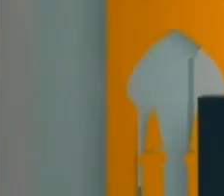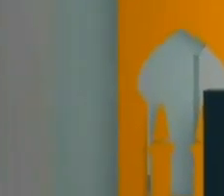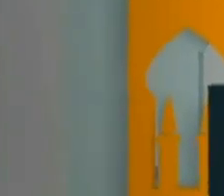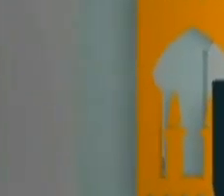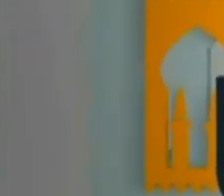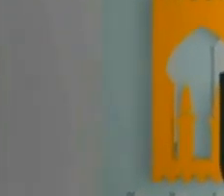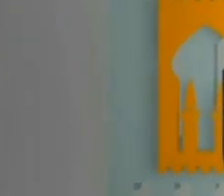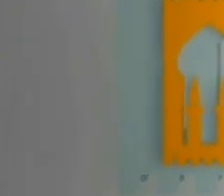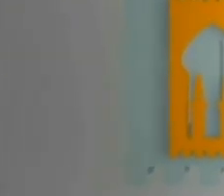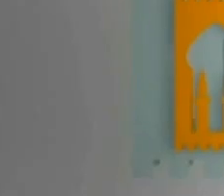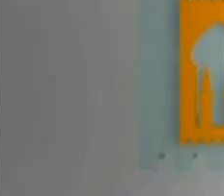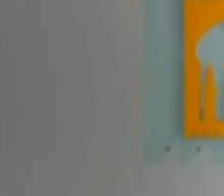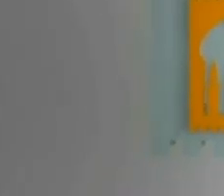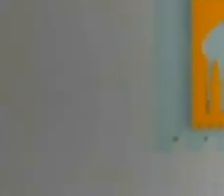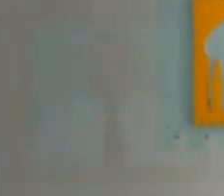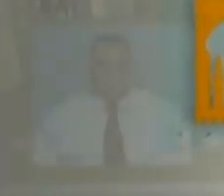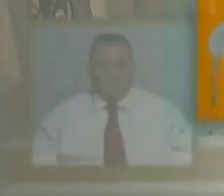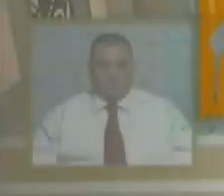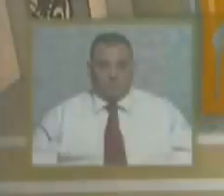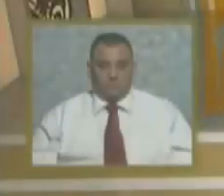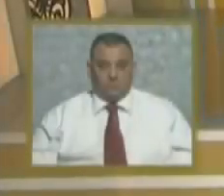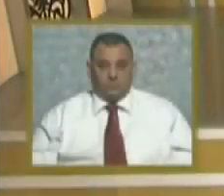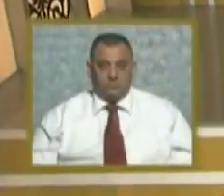ومن ذريتي